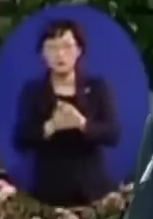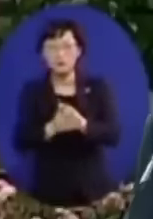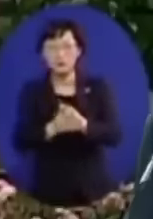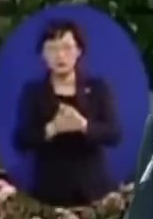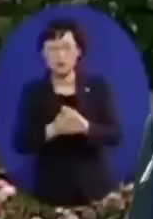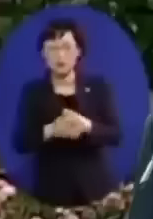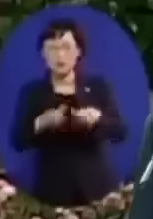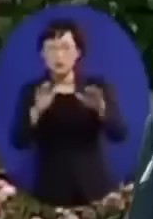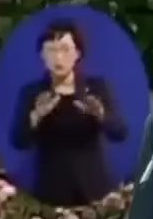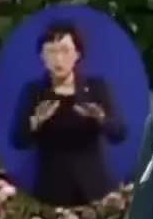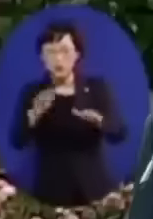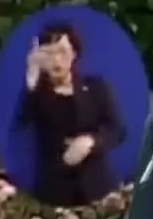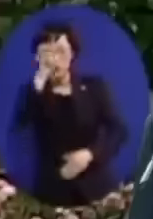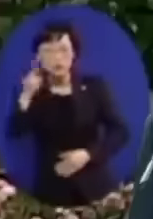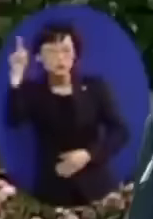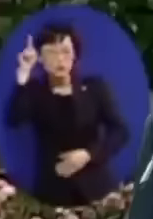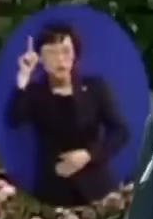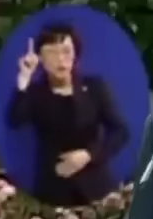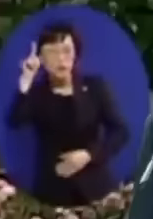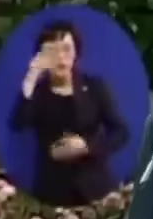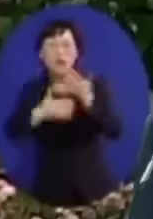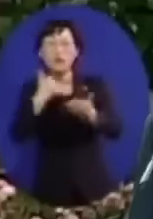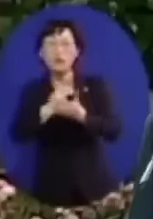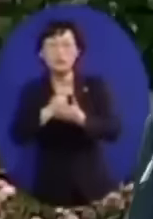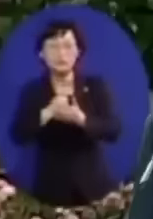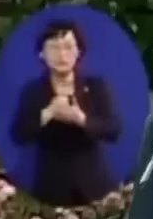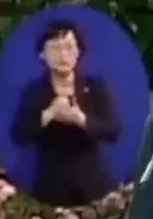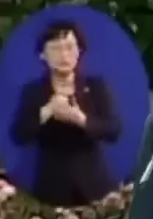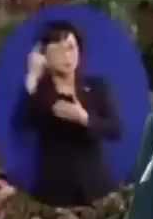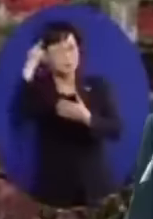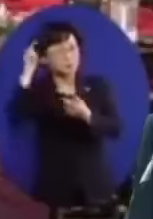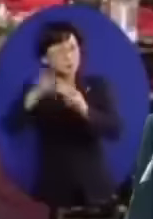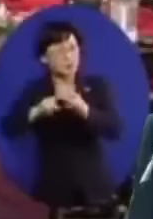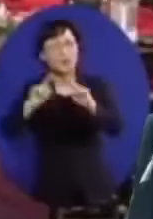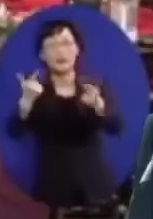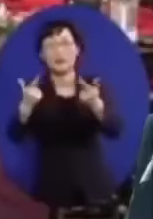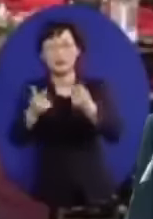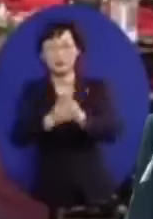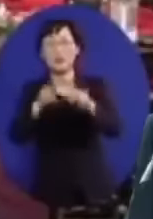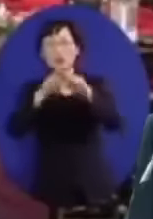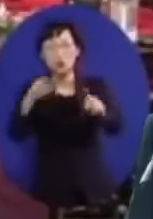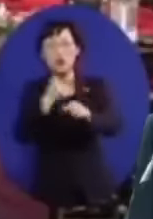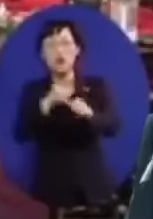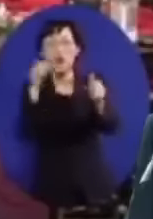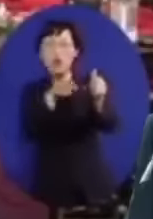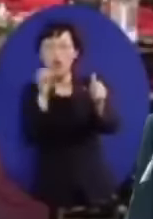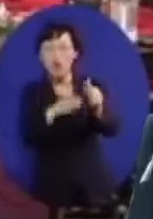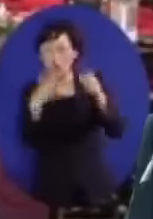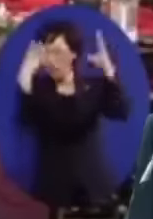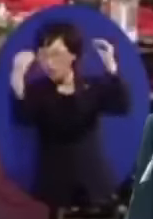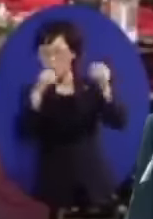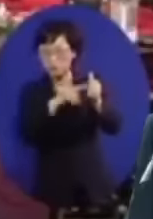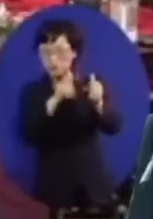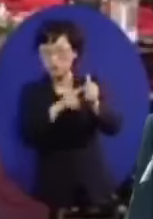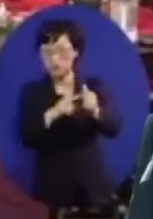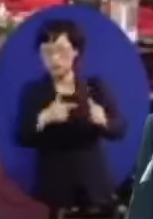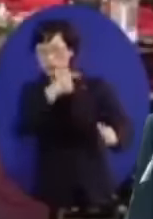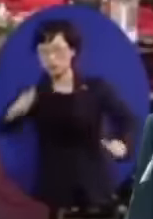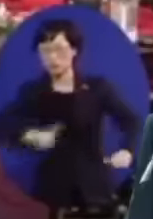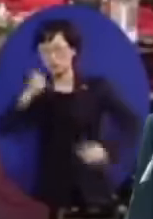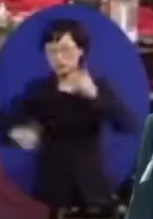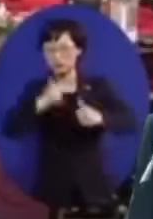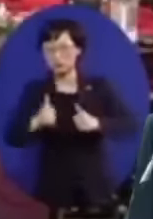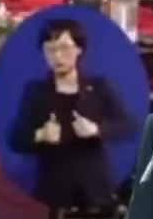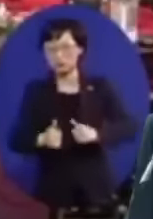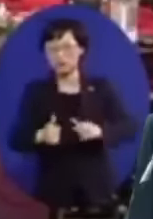이번엔 러시아 원정은 하나님 뜻이 아닙니다. 취소하십시오. 이 말을 들은 나폴레옹은 크게 화를 내면서